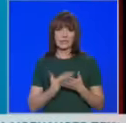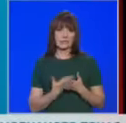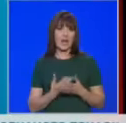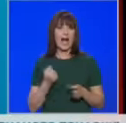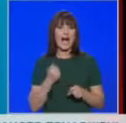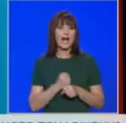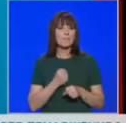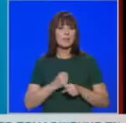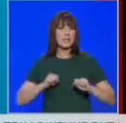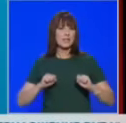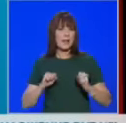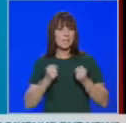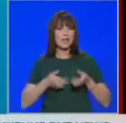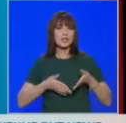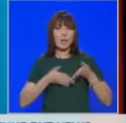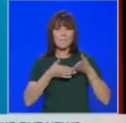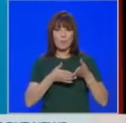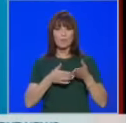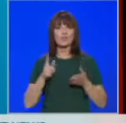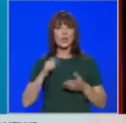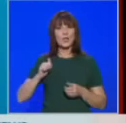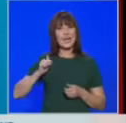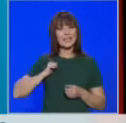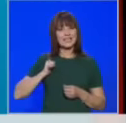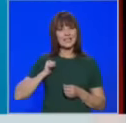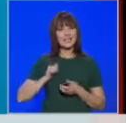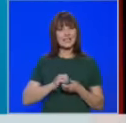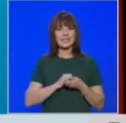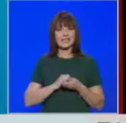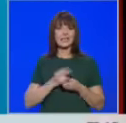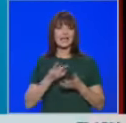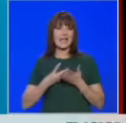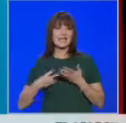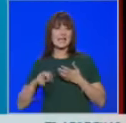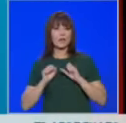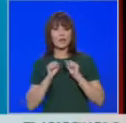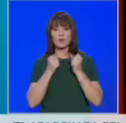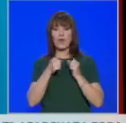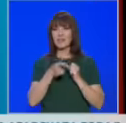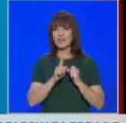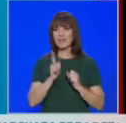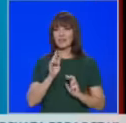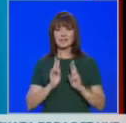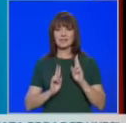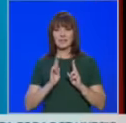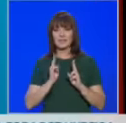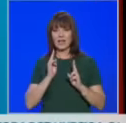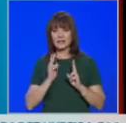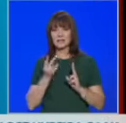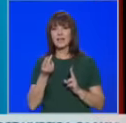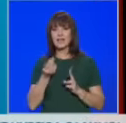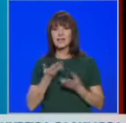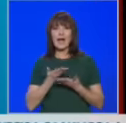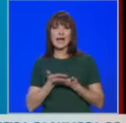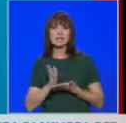Работещи в спешната помощ, организирани от Синдикат Защита, отново излязоха на протест. Те не са съгласни с разпределението на допълнителните 30